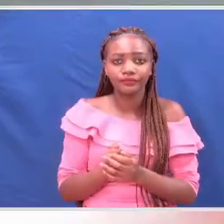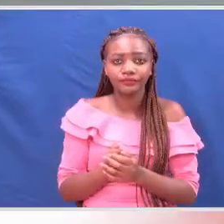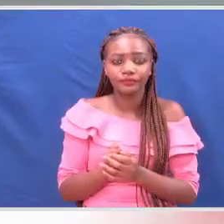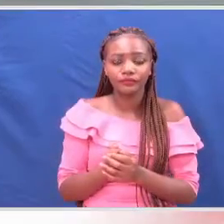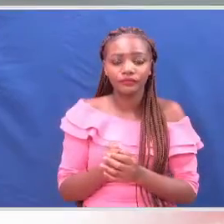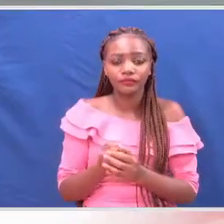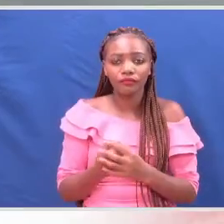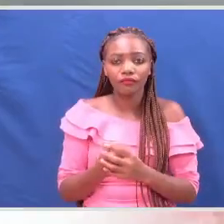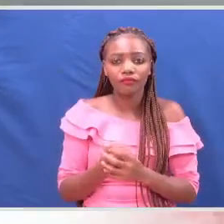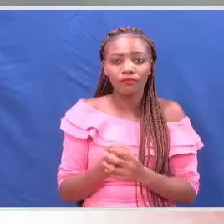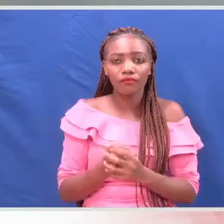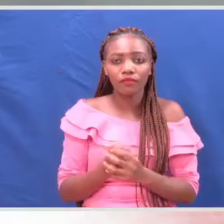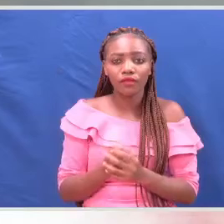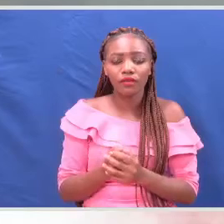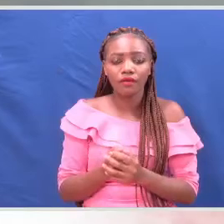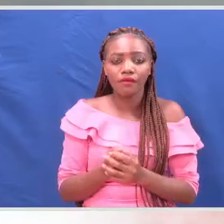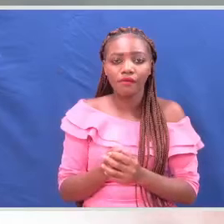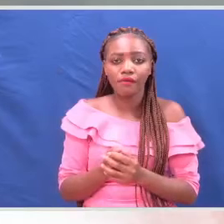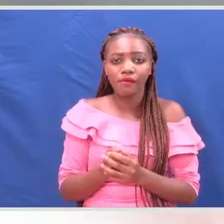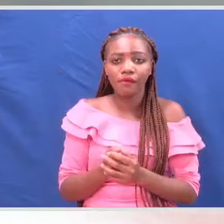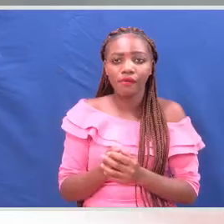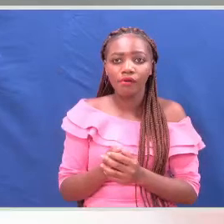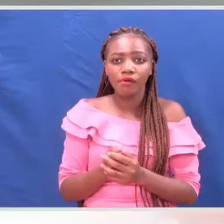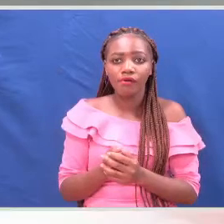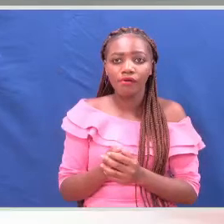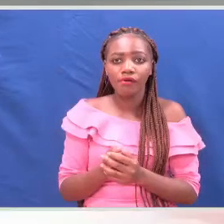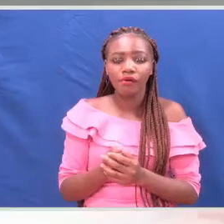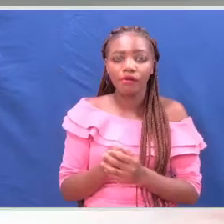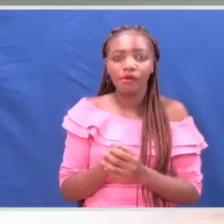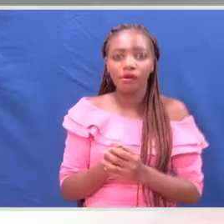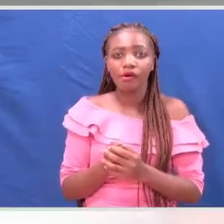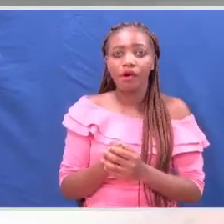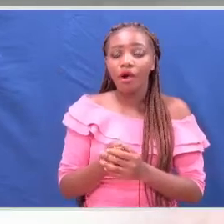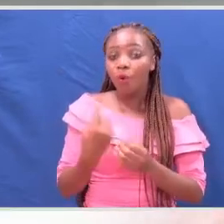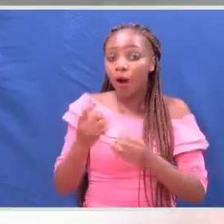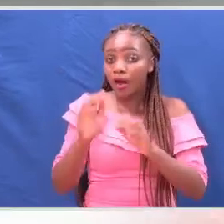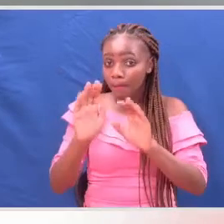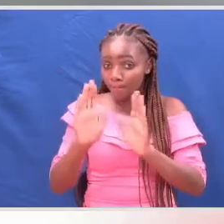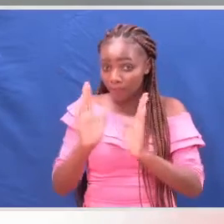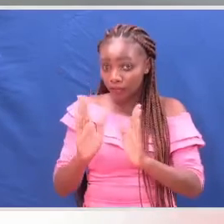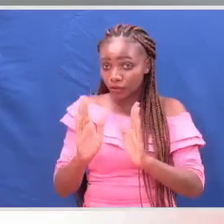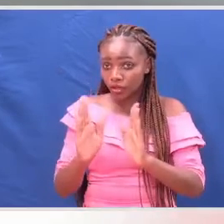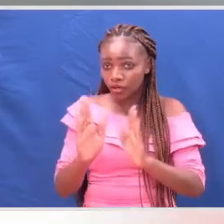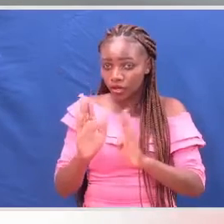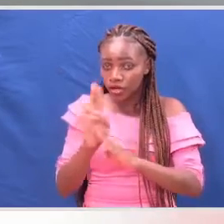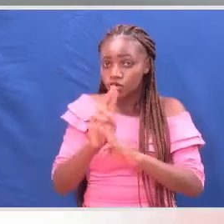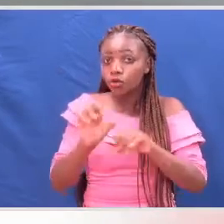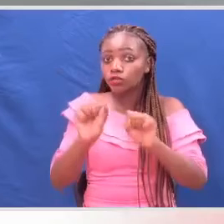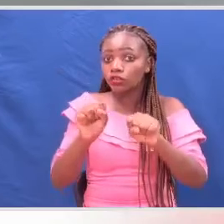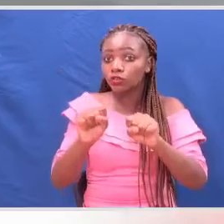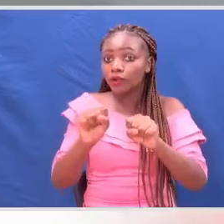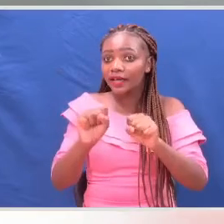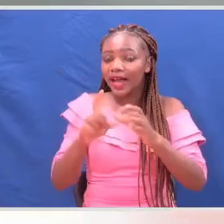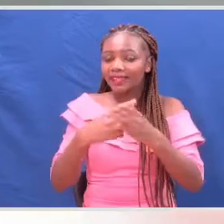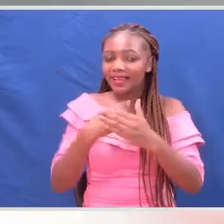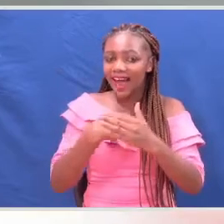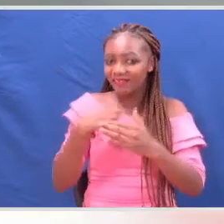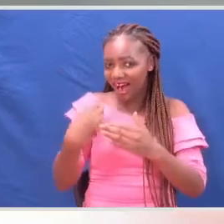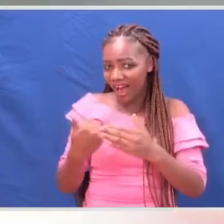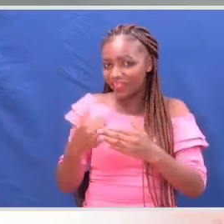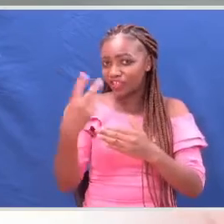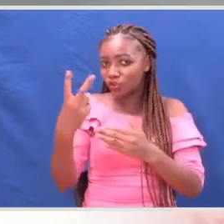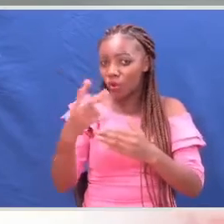Tunashuku watu wawili walikuwa na bebwa na mtu mmoja alikuwa anaendesha hiyo bodaboda. Baada ya kusimamishwa na polisi, walikataa